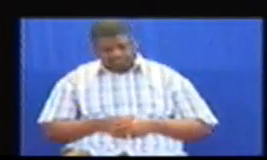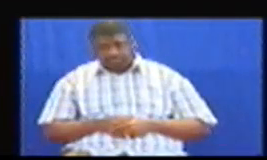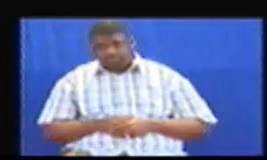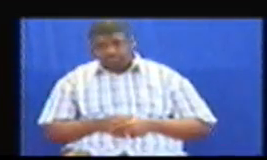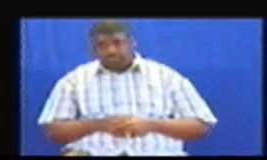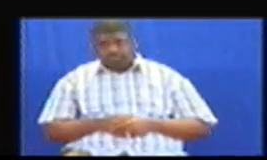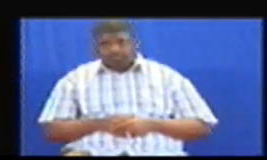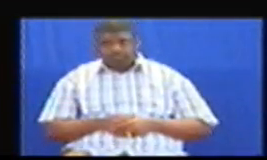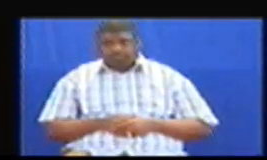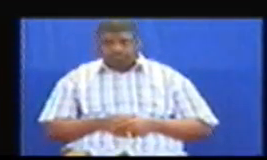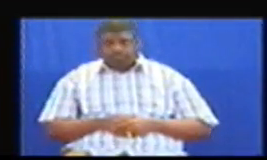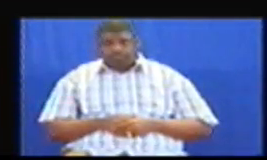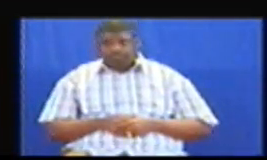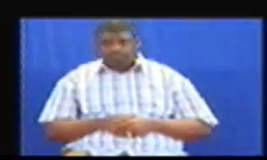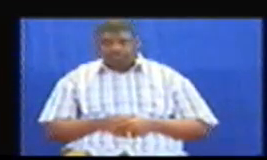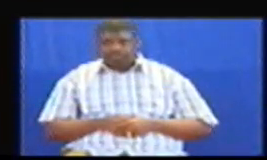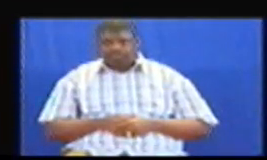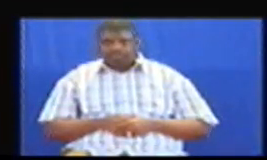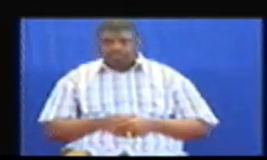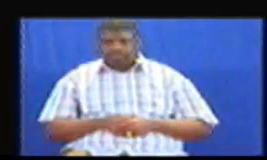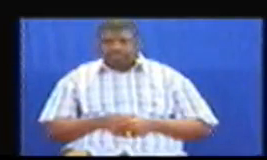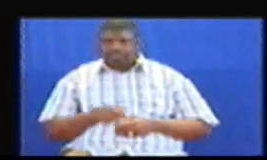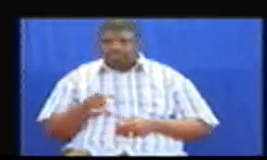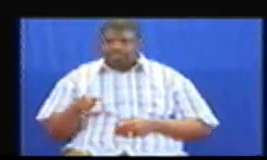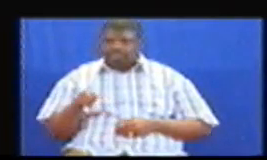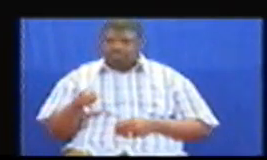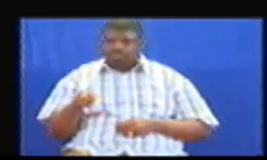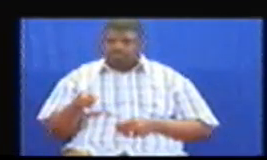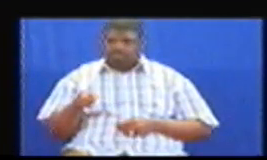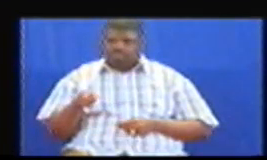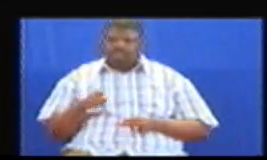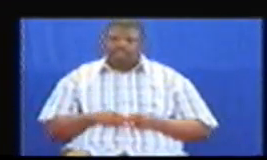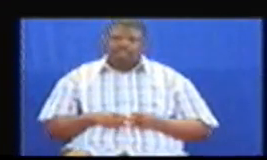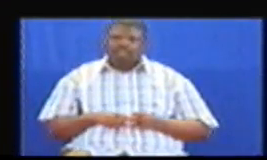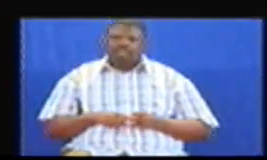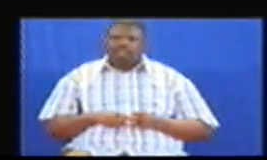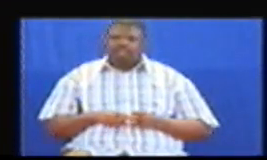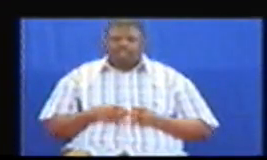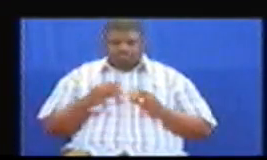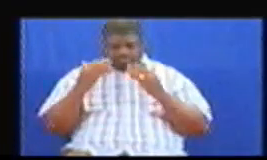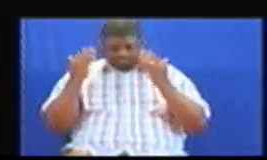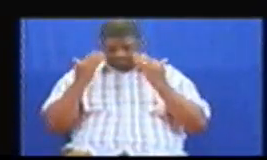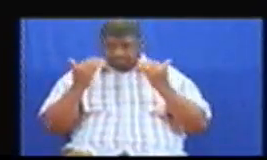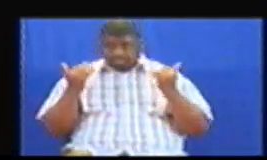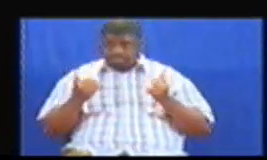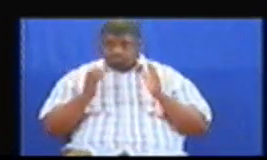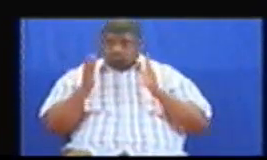Chief Justice Ibrahim Juma, mimi ni mwanafunzi wangu, nimemfundisha first year criminal law, second year land law,